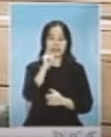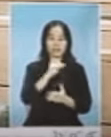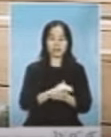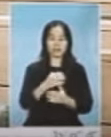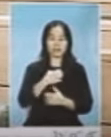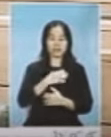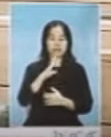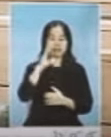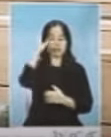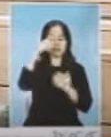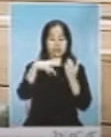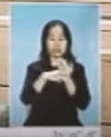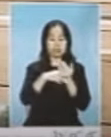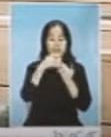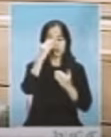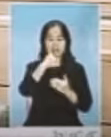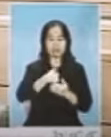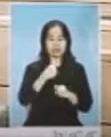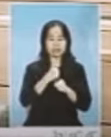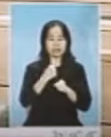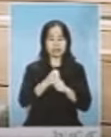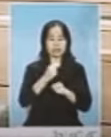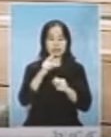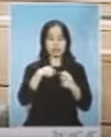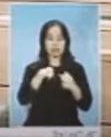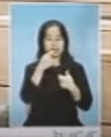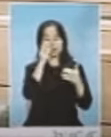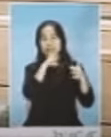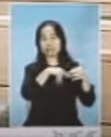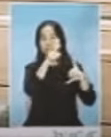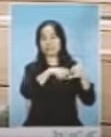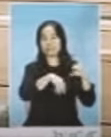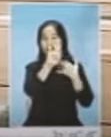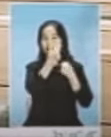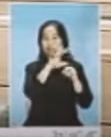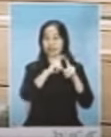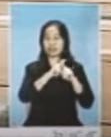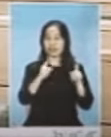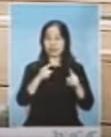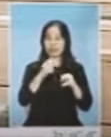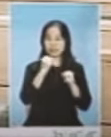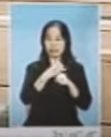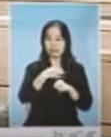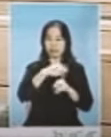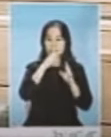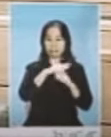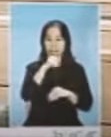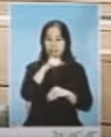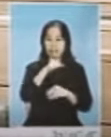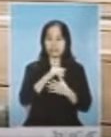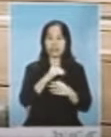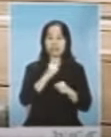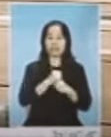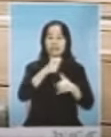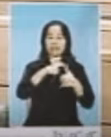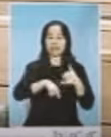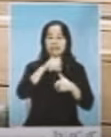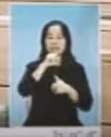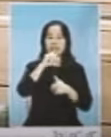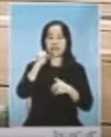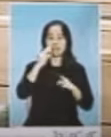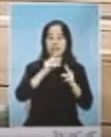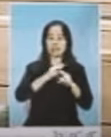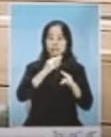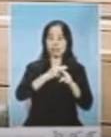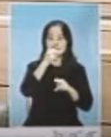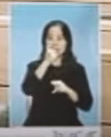องการประท้วงเพราะผมไม่เคยให้ราคาคนคนนี้อยู่แล้วครับและผมอยากเห็นการอภิปรายอย่างนี้แหละที่จะเป็นการทําหน้าที่ของผู้แทนราษฎรที่ดี